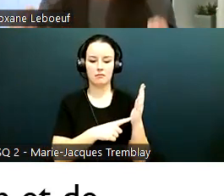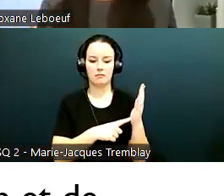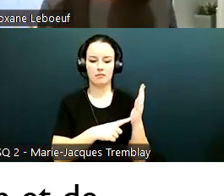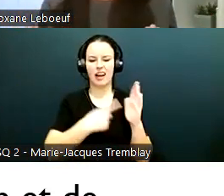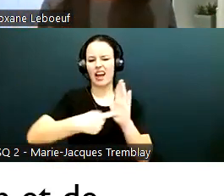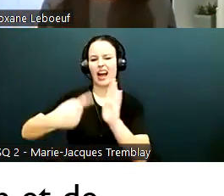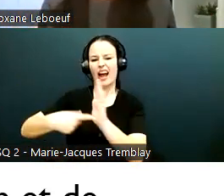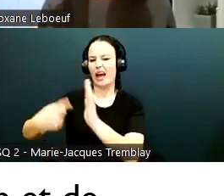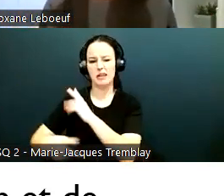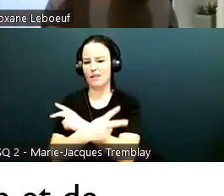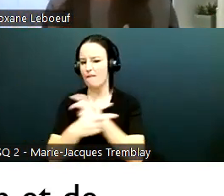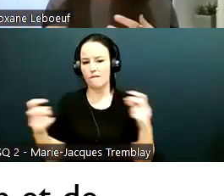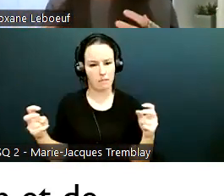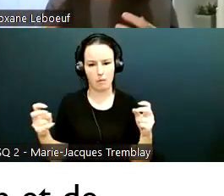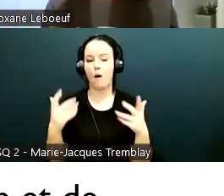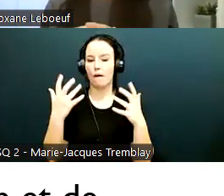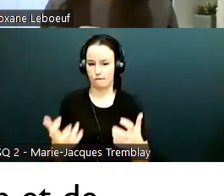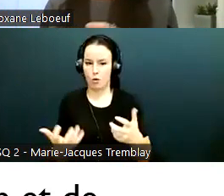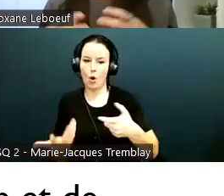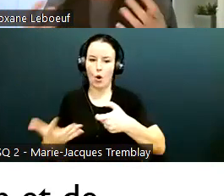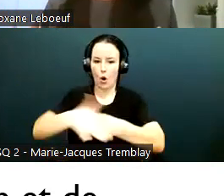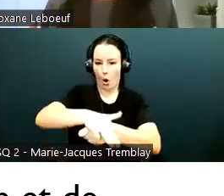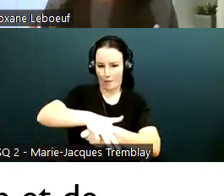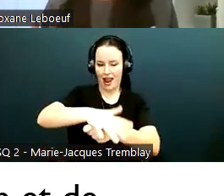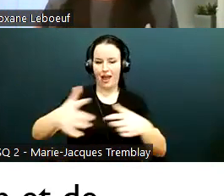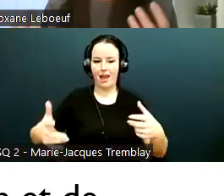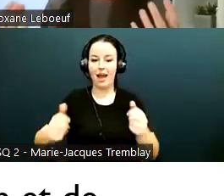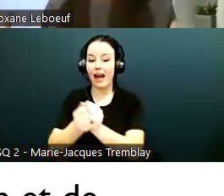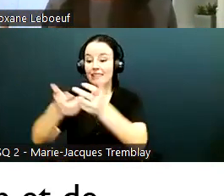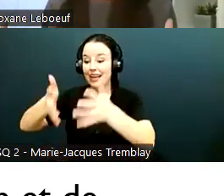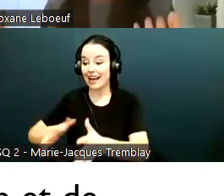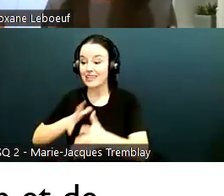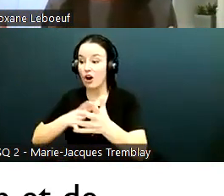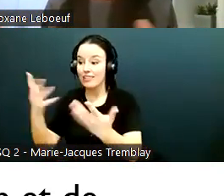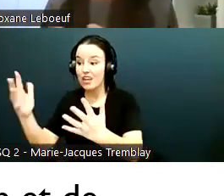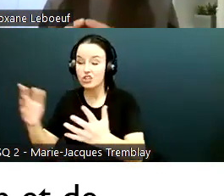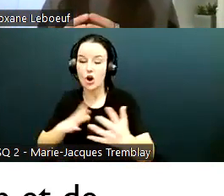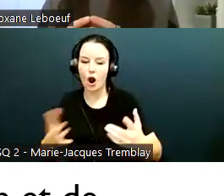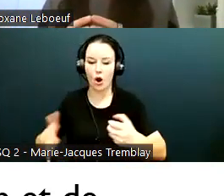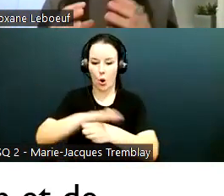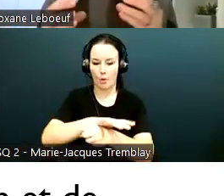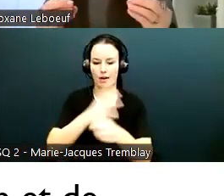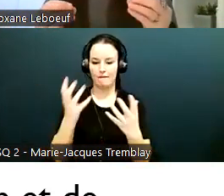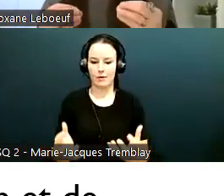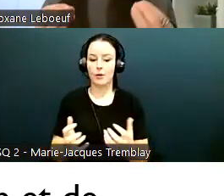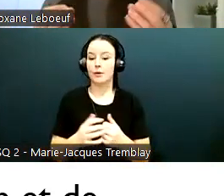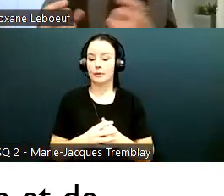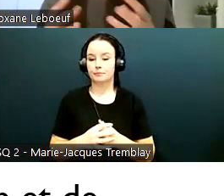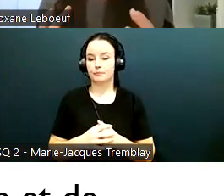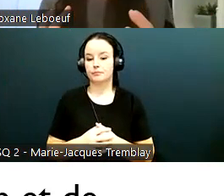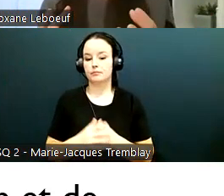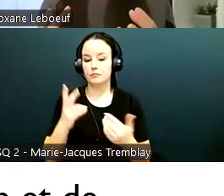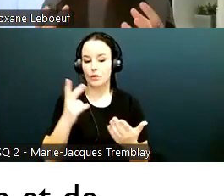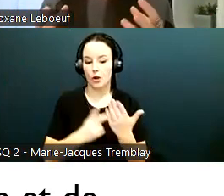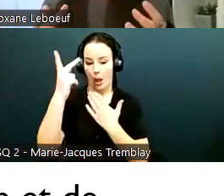répète des choses qui se sont déjà faites. On voulait vraiment que le programme soit en complémentarité avec ce qui existe déjà. Donc, à travers le programme, on